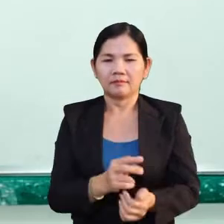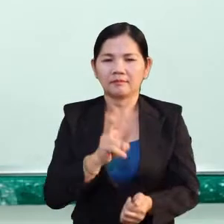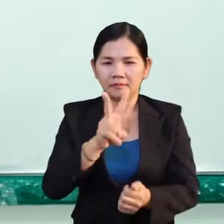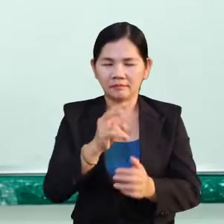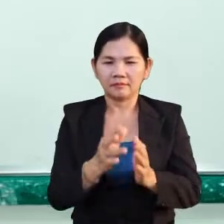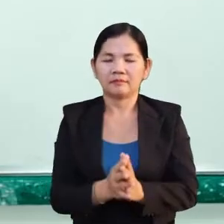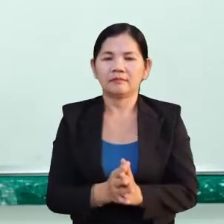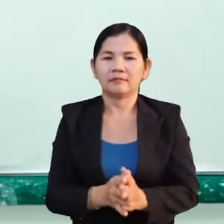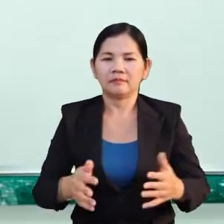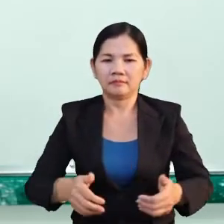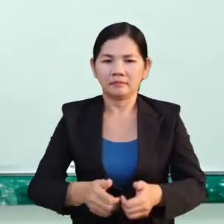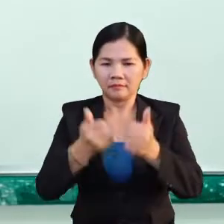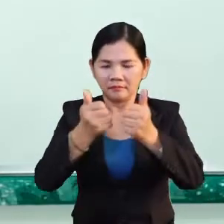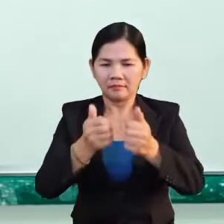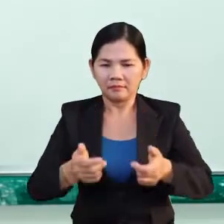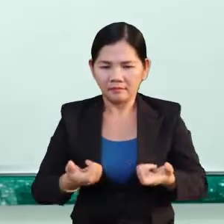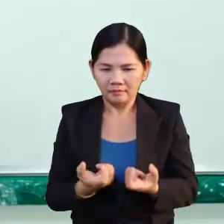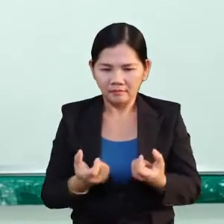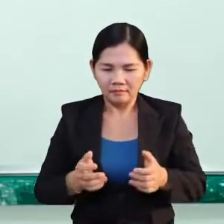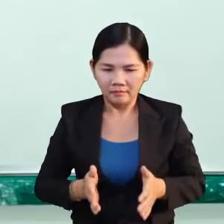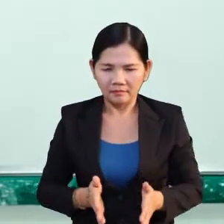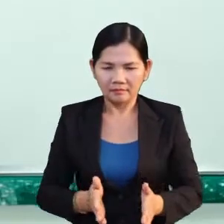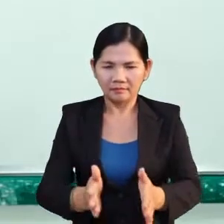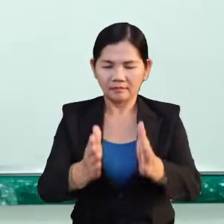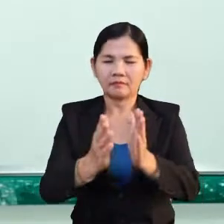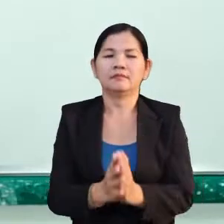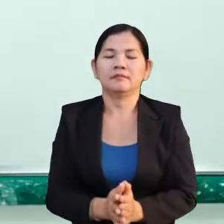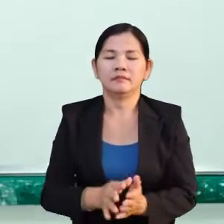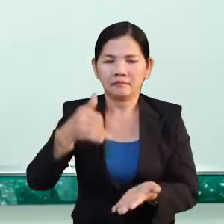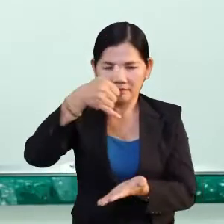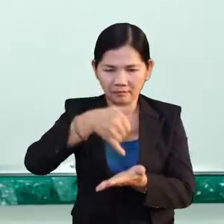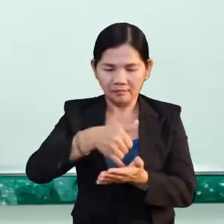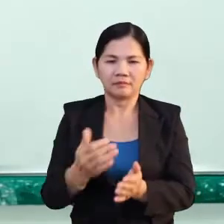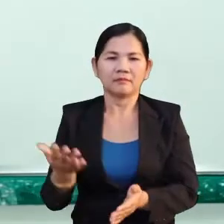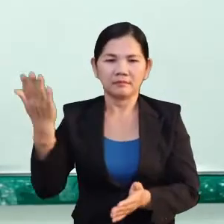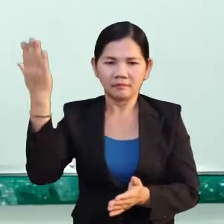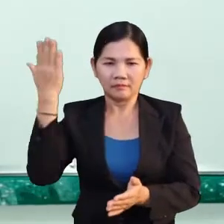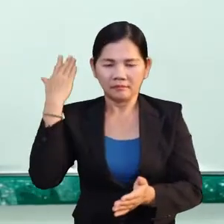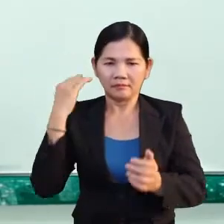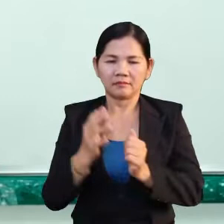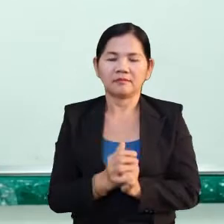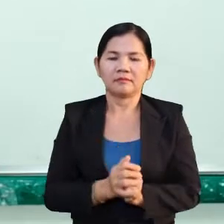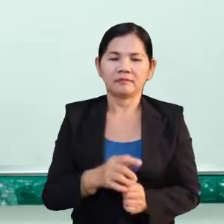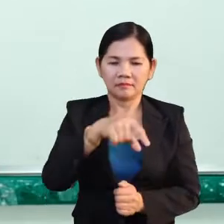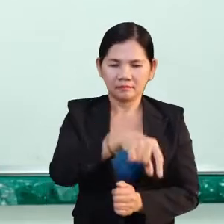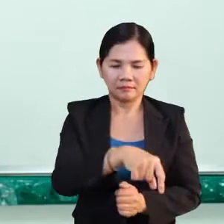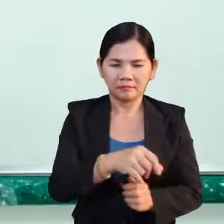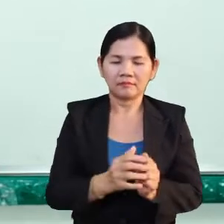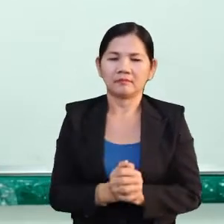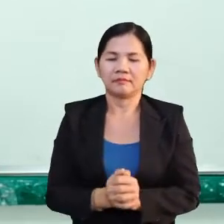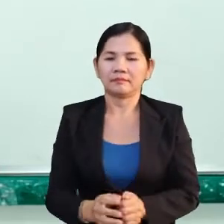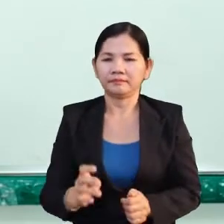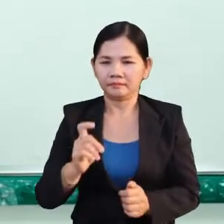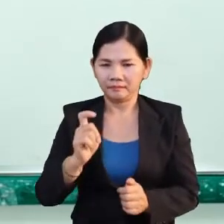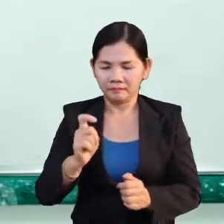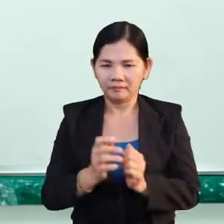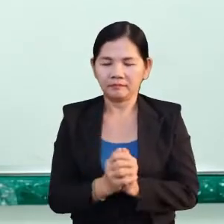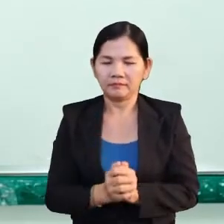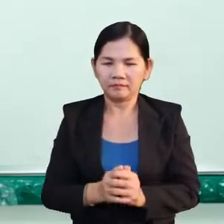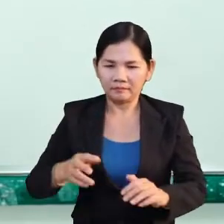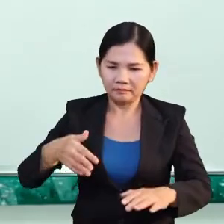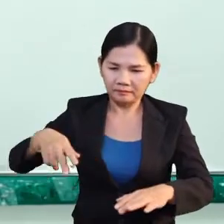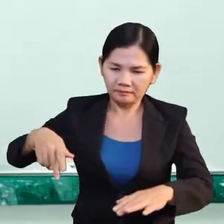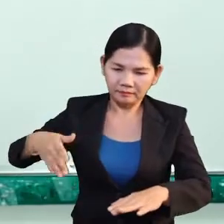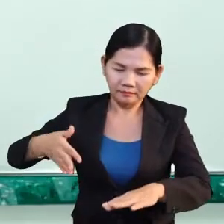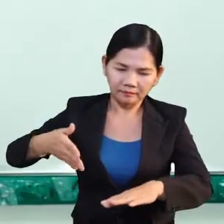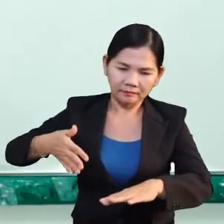bang ka kru thnak nau tam dong phlau da thngai ni mang ban to pi thngai mon keu pi chumnoch ko keu dol chumnoch kho ka da chlong